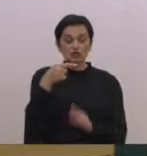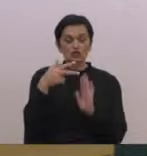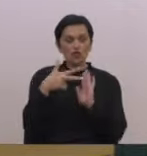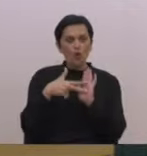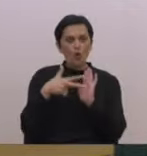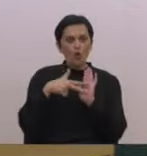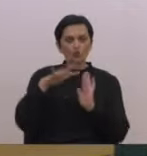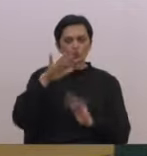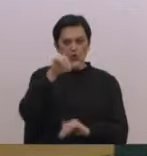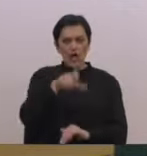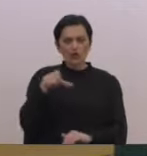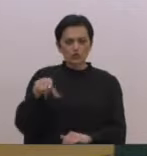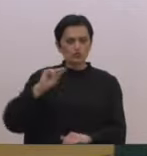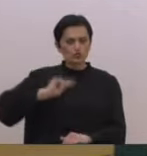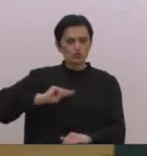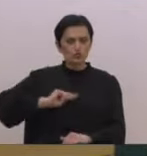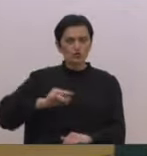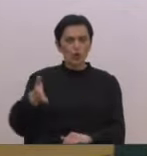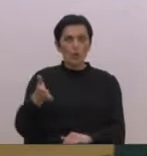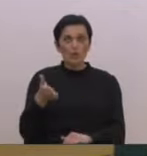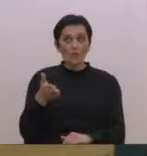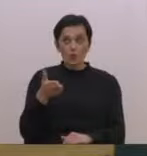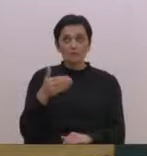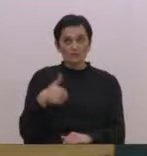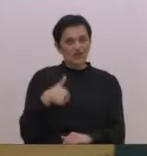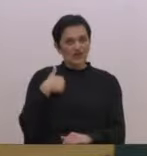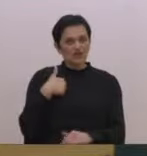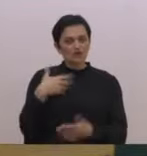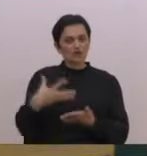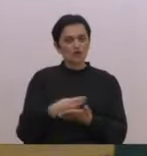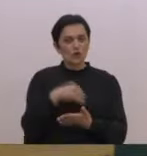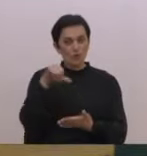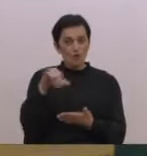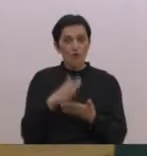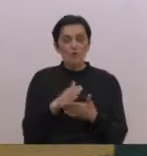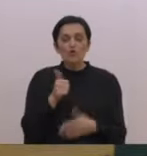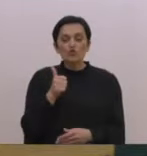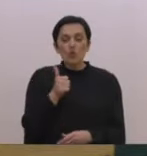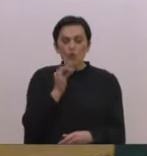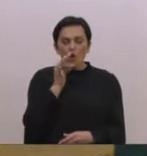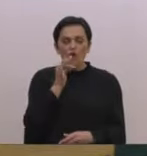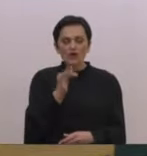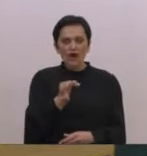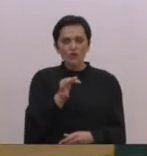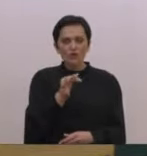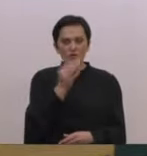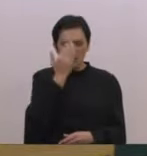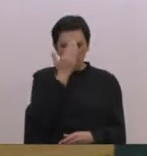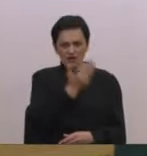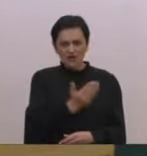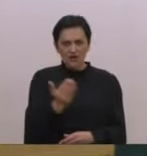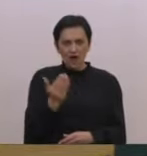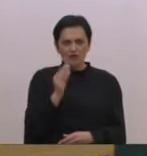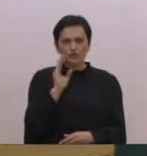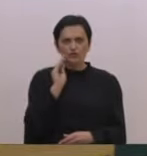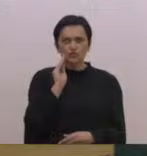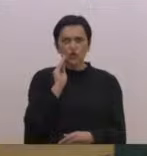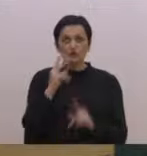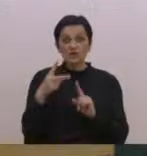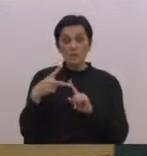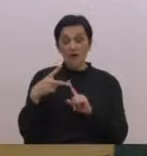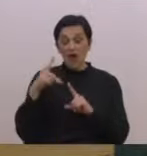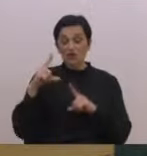84-85 ადამიანი მუშაობთ და არ ვიცი, ღირსეული შემოსავალი აქვს. Ამას როგორ ეუბნებით ხალხს? Როცა მეორე